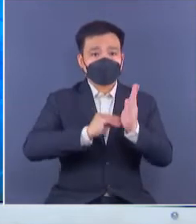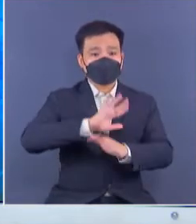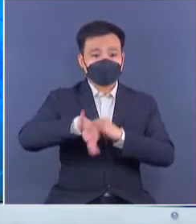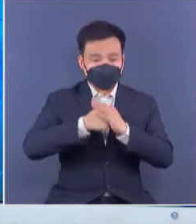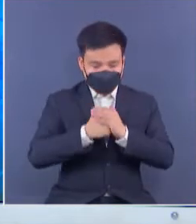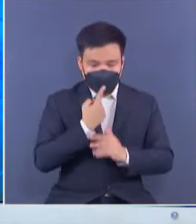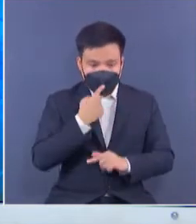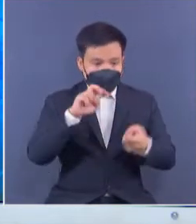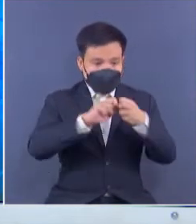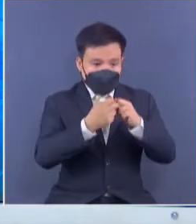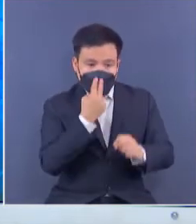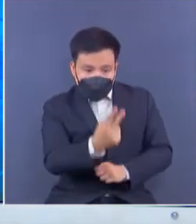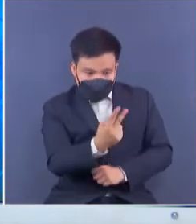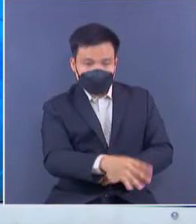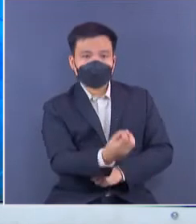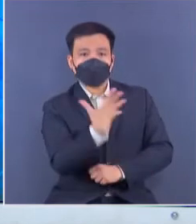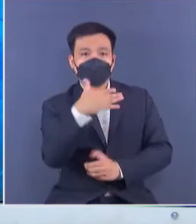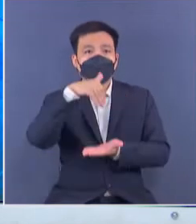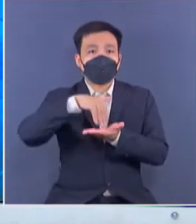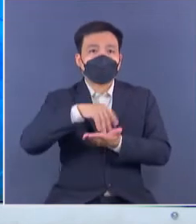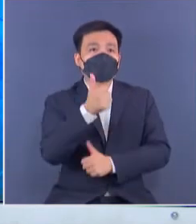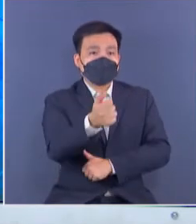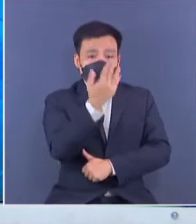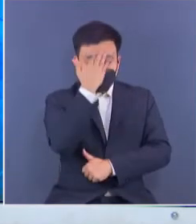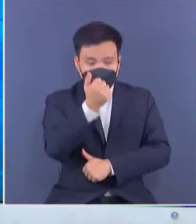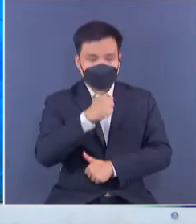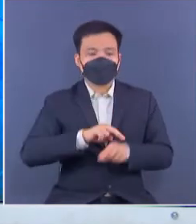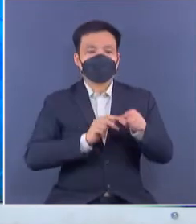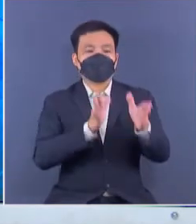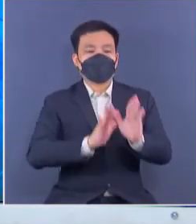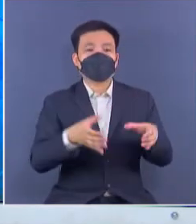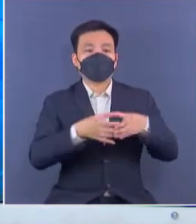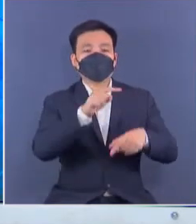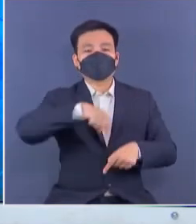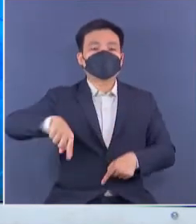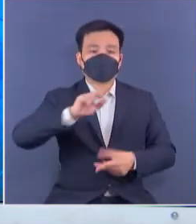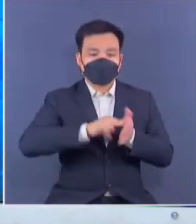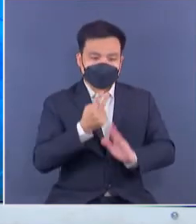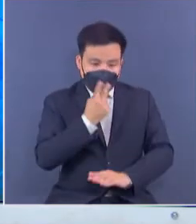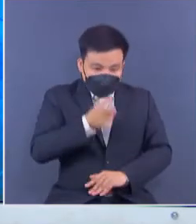พื้นที่ตลอดเลยเห็นว่าตรงไหนมีอะไรที่ต้องดำเนินการอย่างไรปรับปรุงให้กับเงินกทมปีแน่